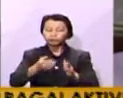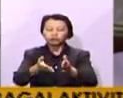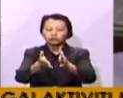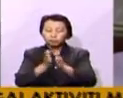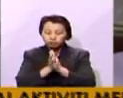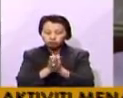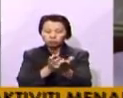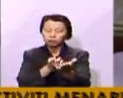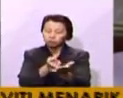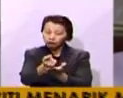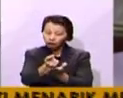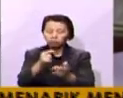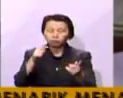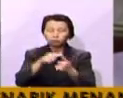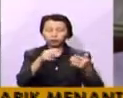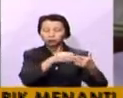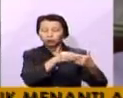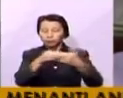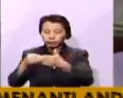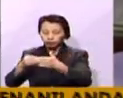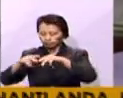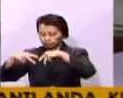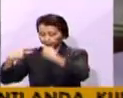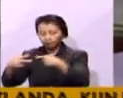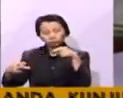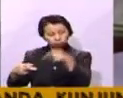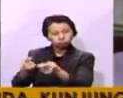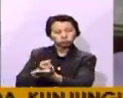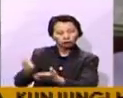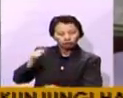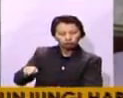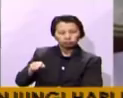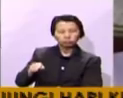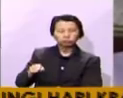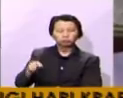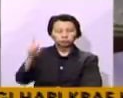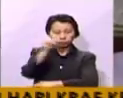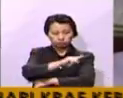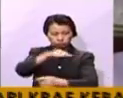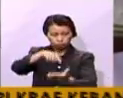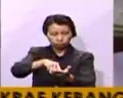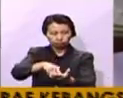taat kepada kepimpinan parti yang ada hari ini.